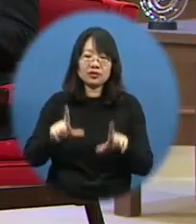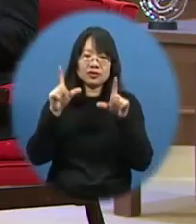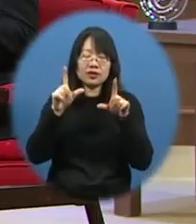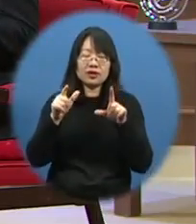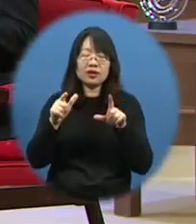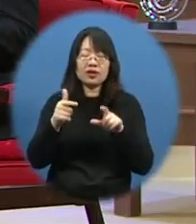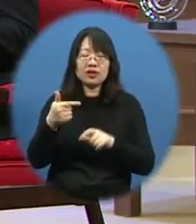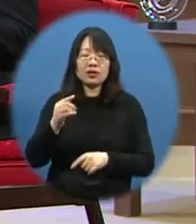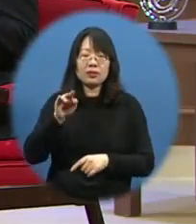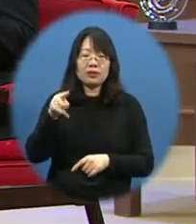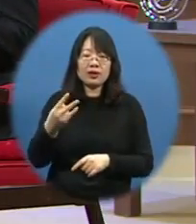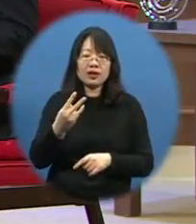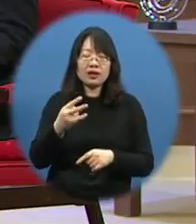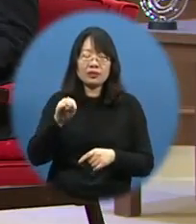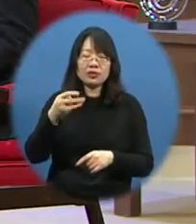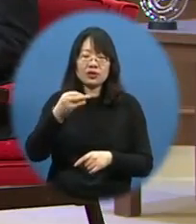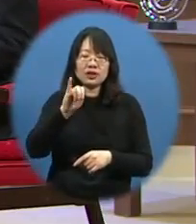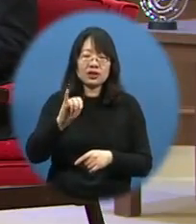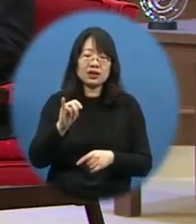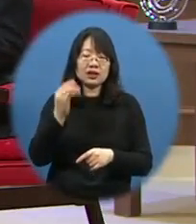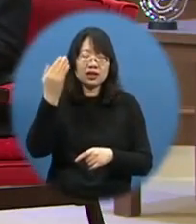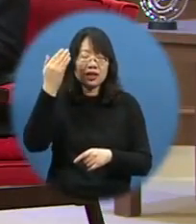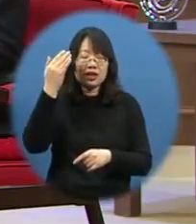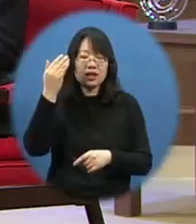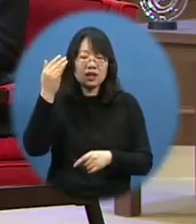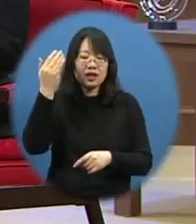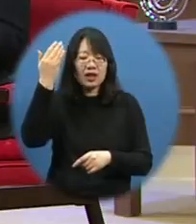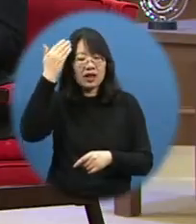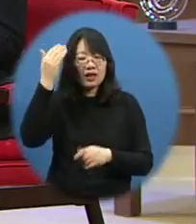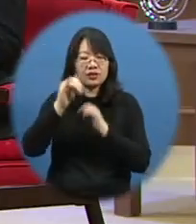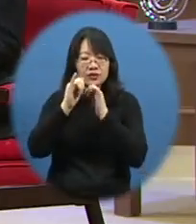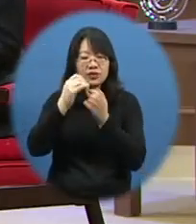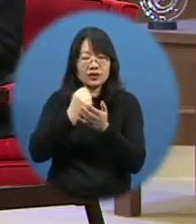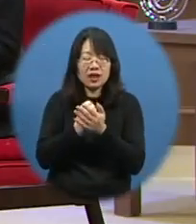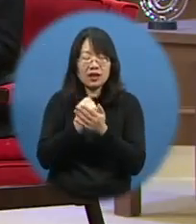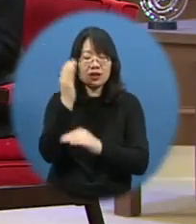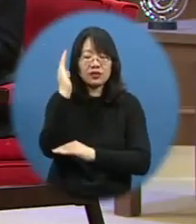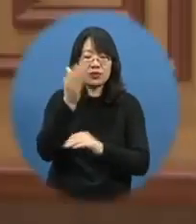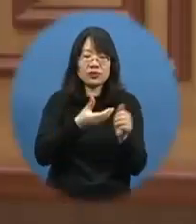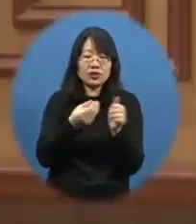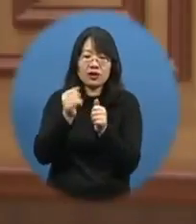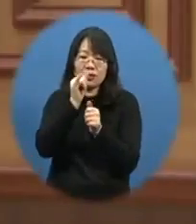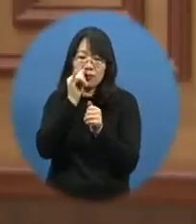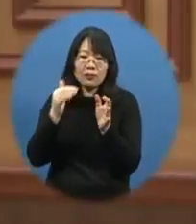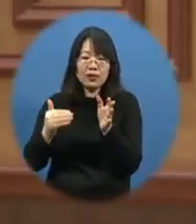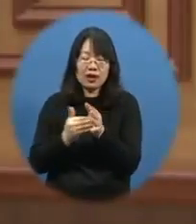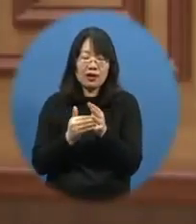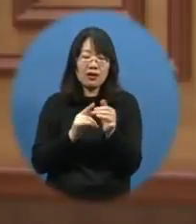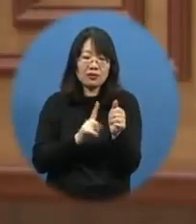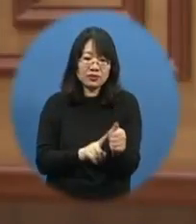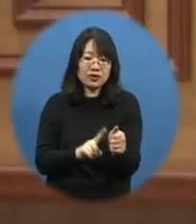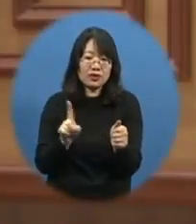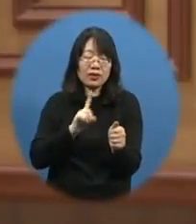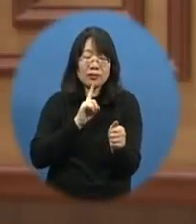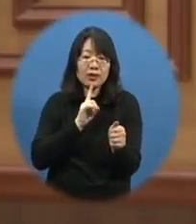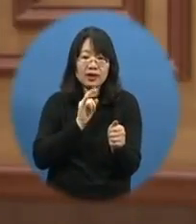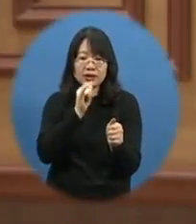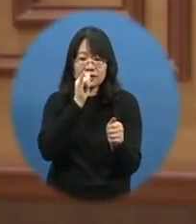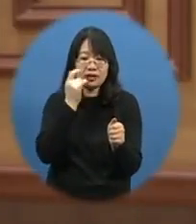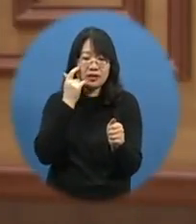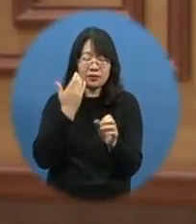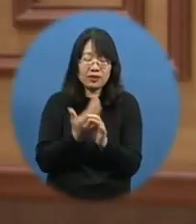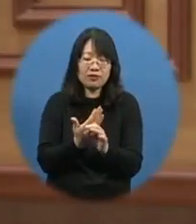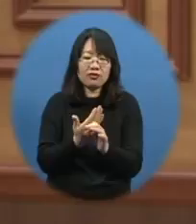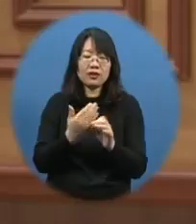2016년도 노벨 물리학상 수상자를 초청해서 초청 강의를 한 적이 있습니다. 예, 예. 그분이 어떤 말씀을